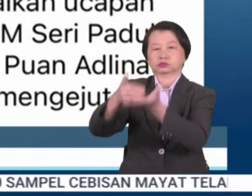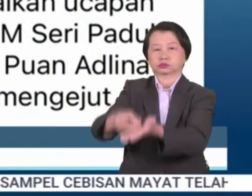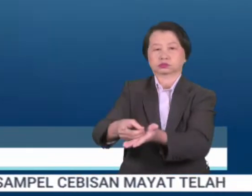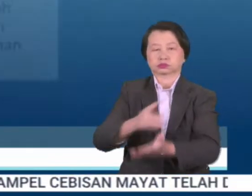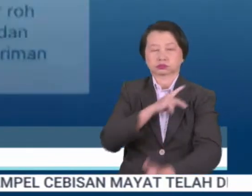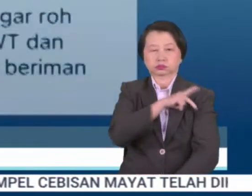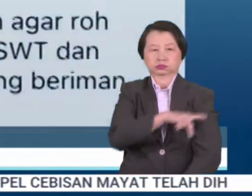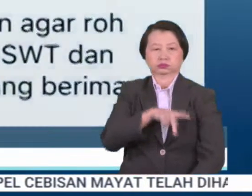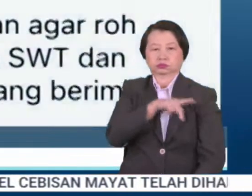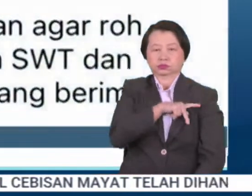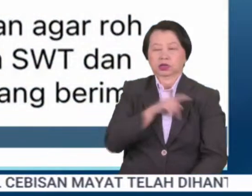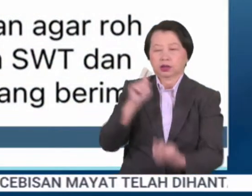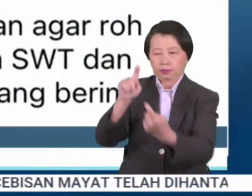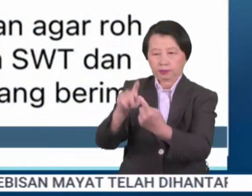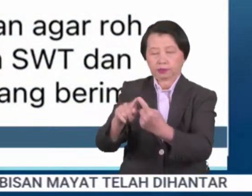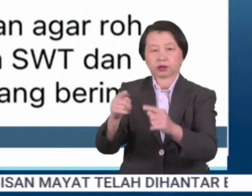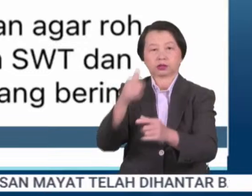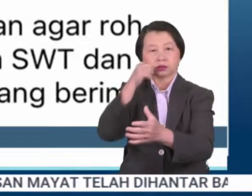kepada baluham